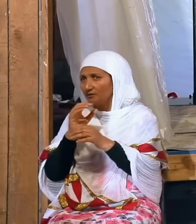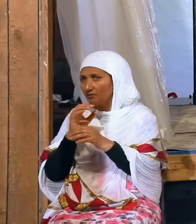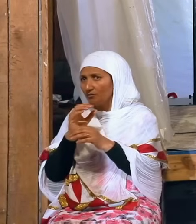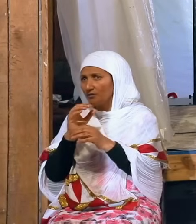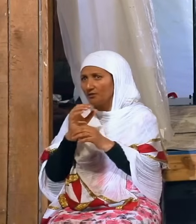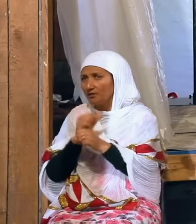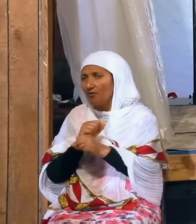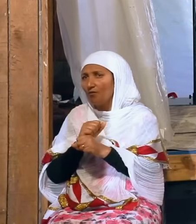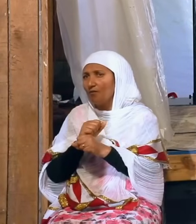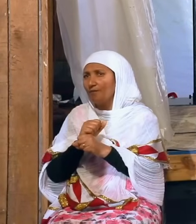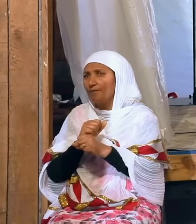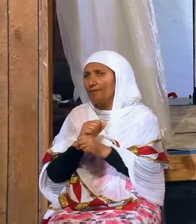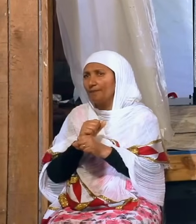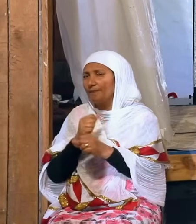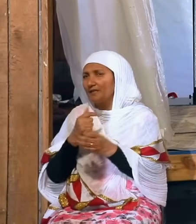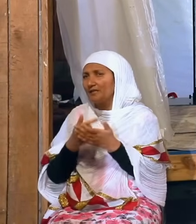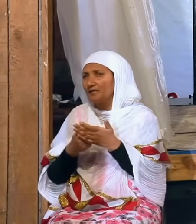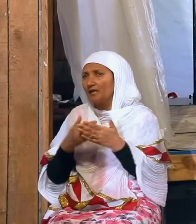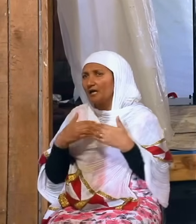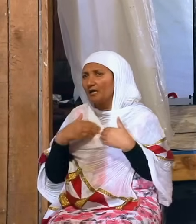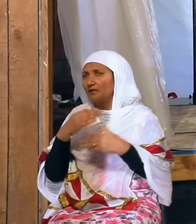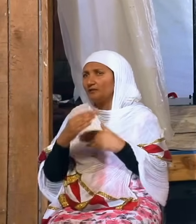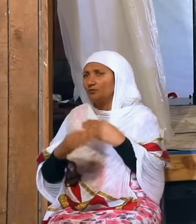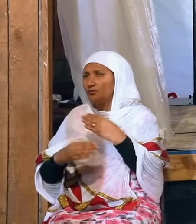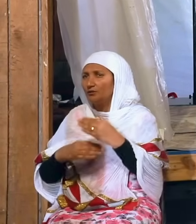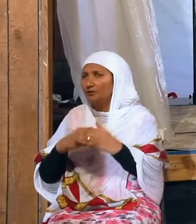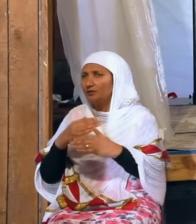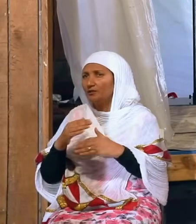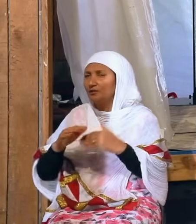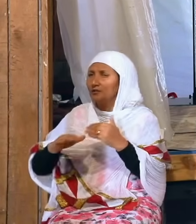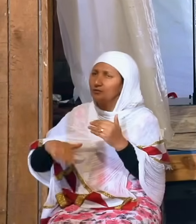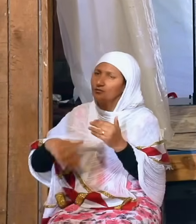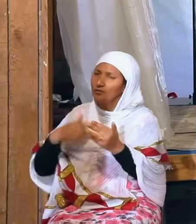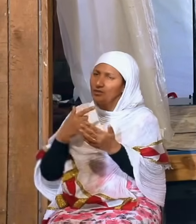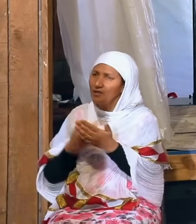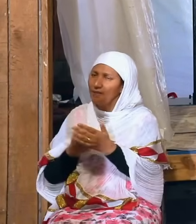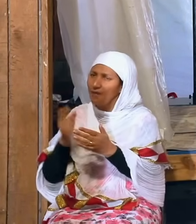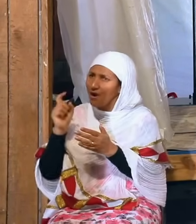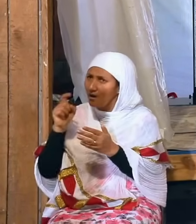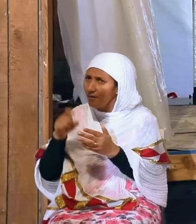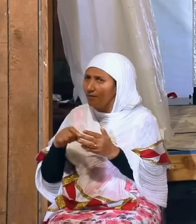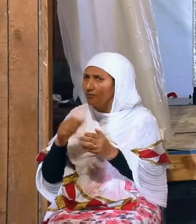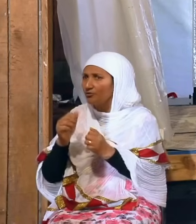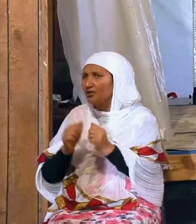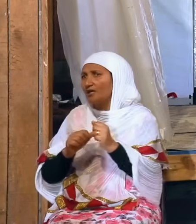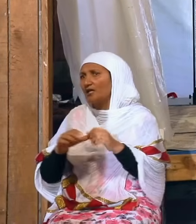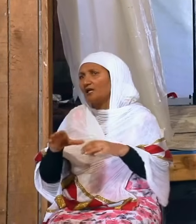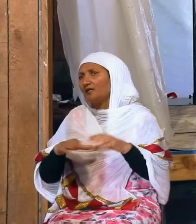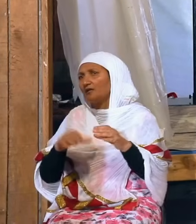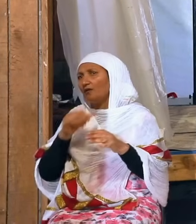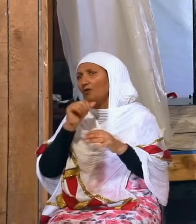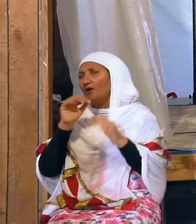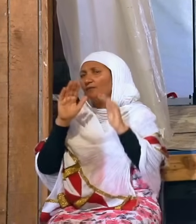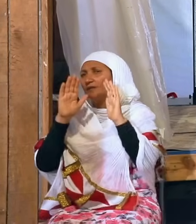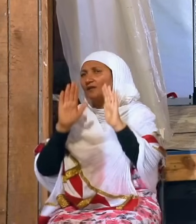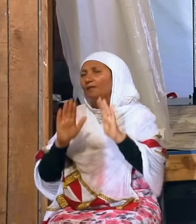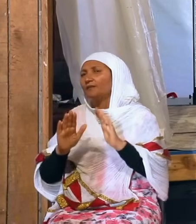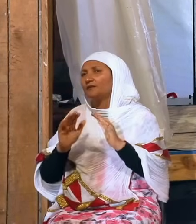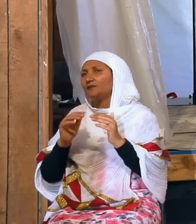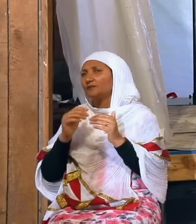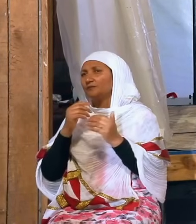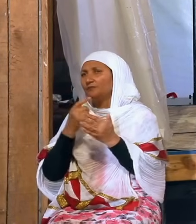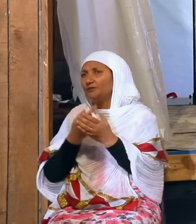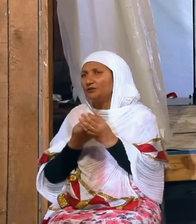የሚሰራ ስራ የለም። እንኳን ለዚህ ሀገር ትውልድ ይቅርና ለሌላው ቢሆን ይህም በአግባቡ ሳናደርገው እንዲሁ በታምራት ብቻ ባካችሁ